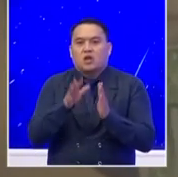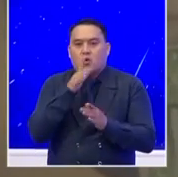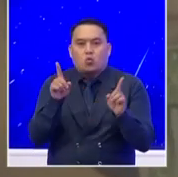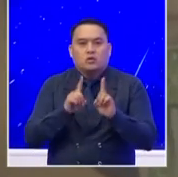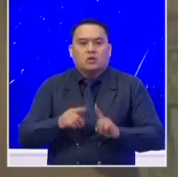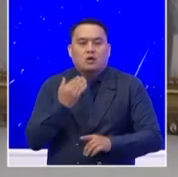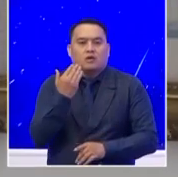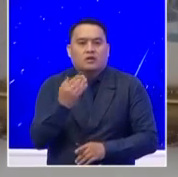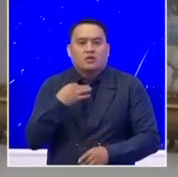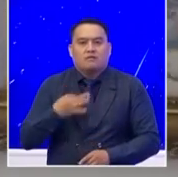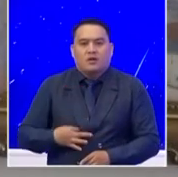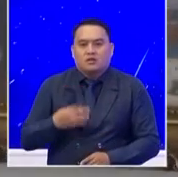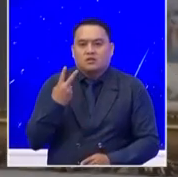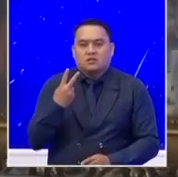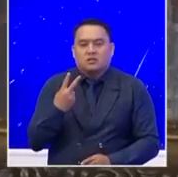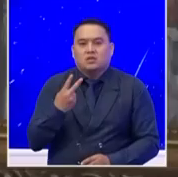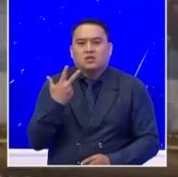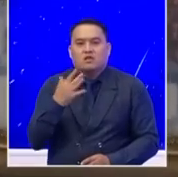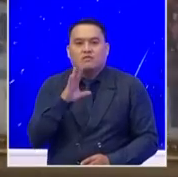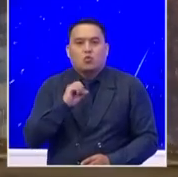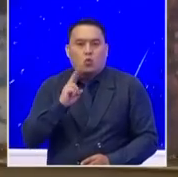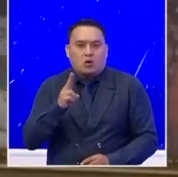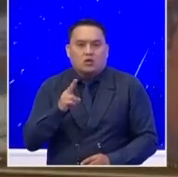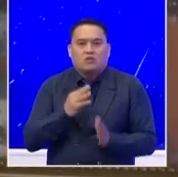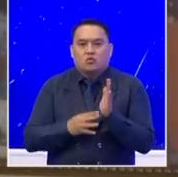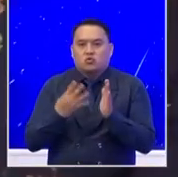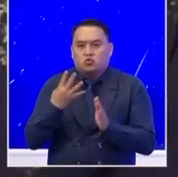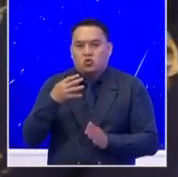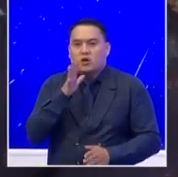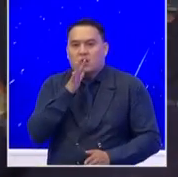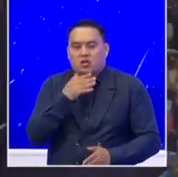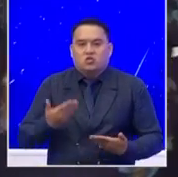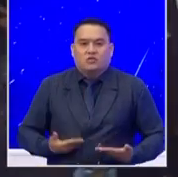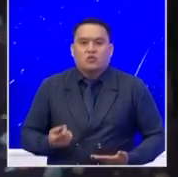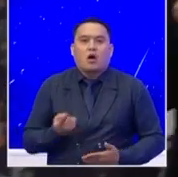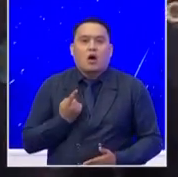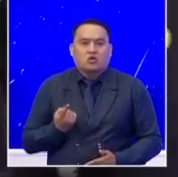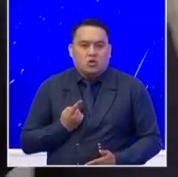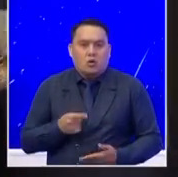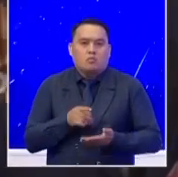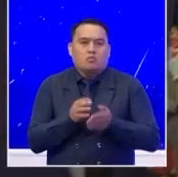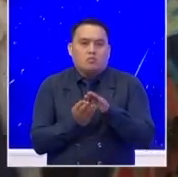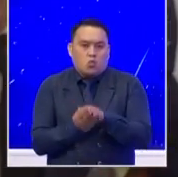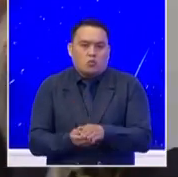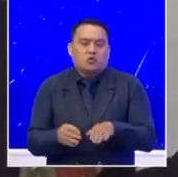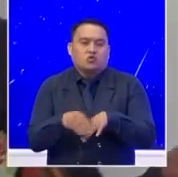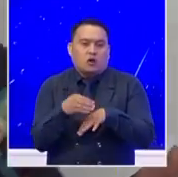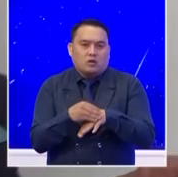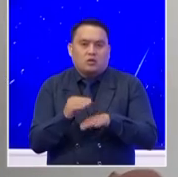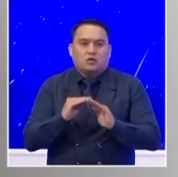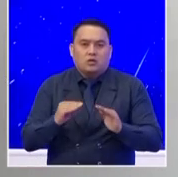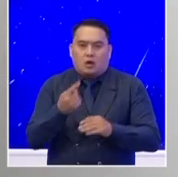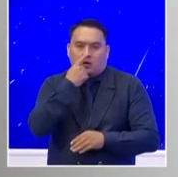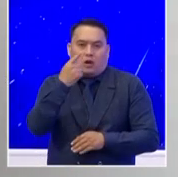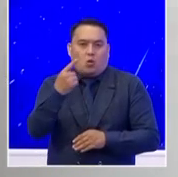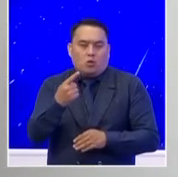Николая Богданова 2 сына и 3 внука. Сегодня 94-летний участник военных событий живет один. Супругу похоронил 11 лет назад, а дети живут